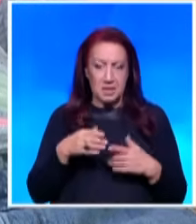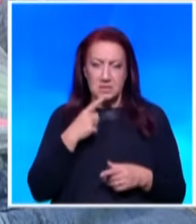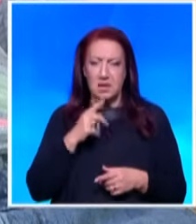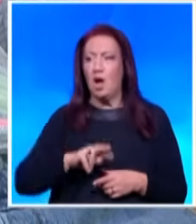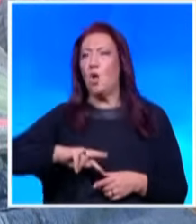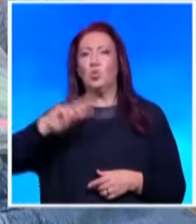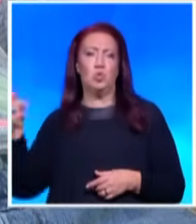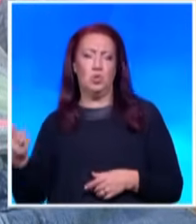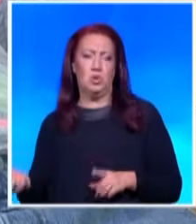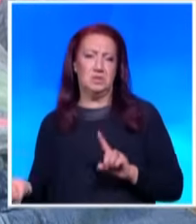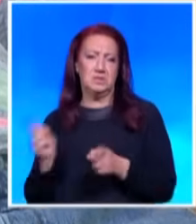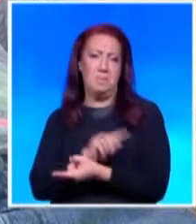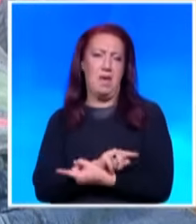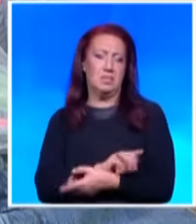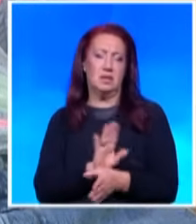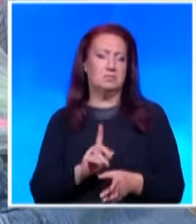те сменя на фанатона отгоре.